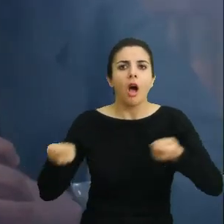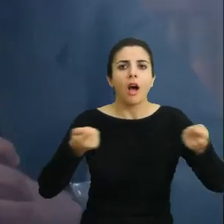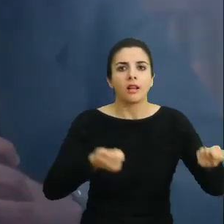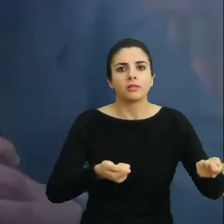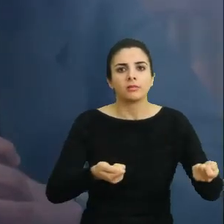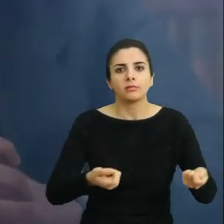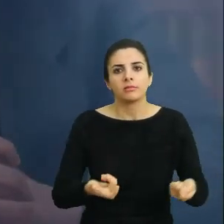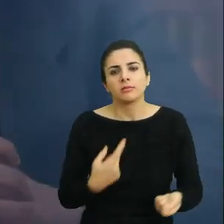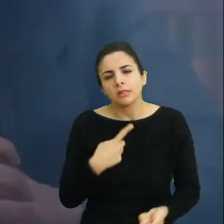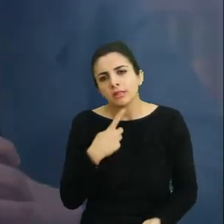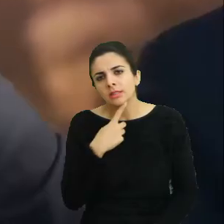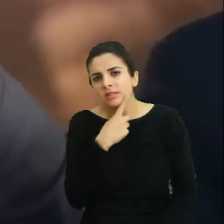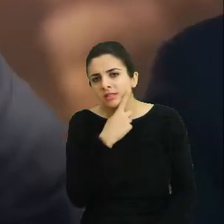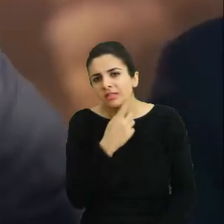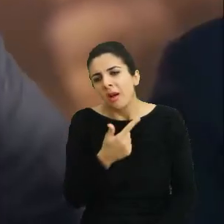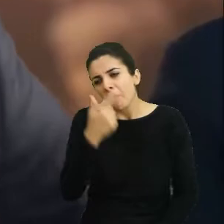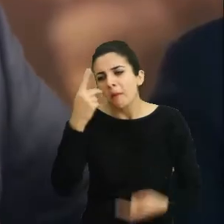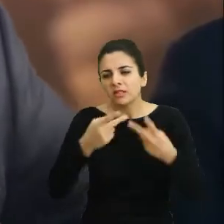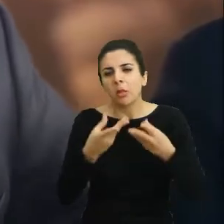Dayanamayanlar çürür.